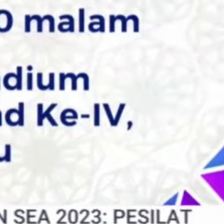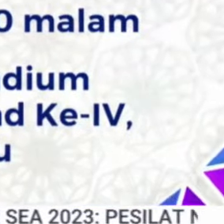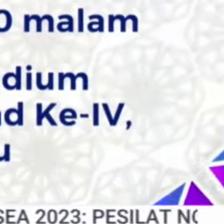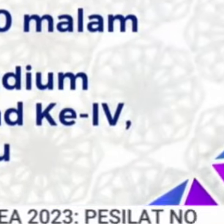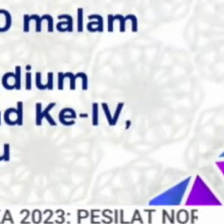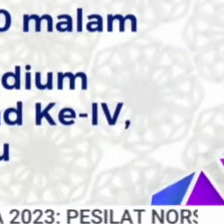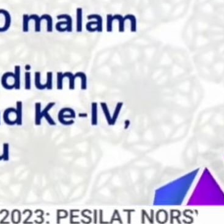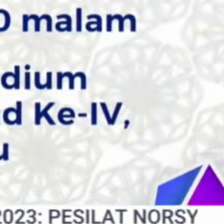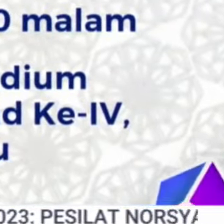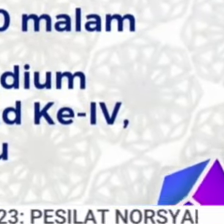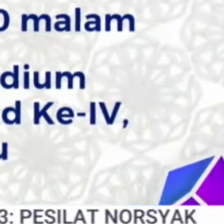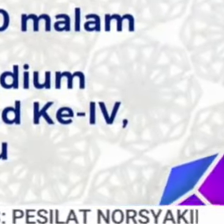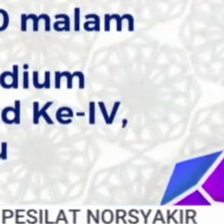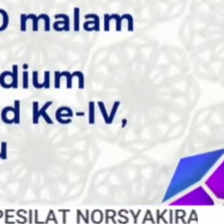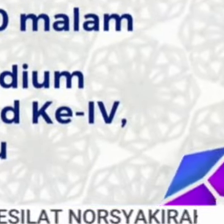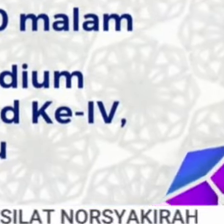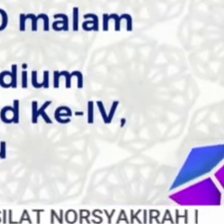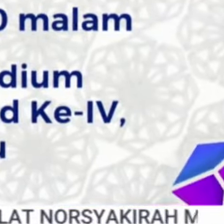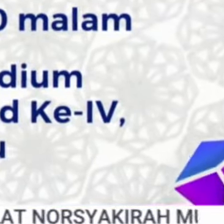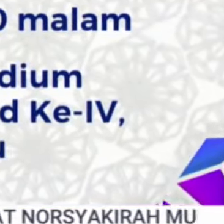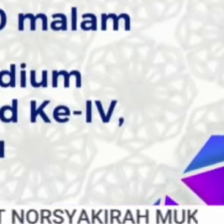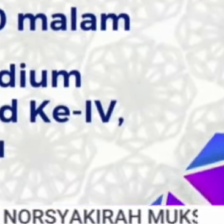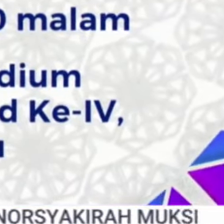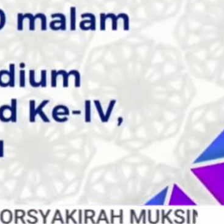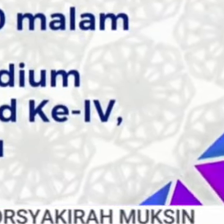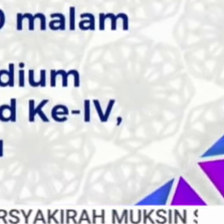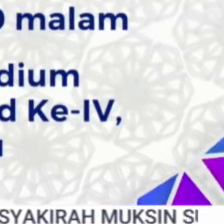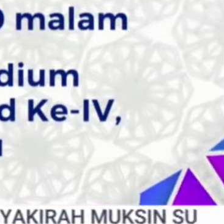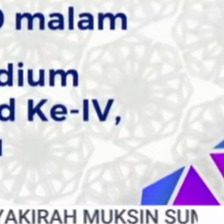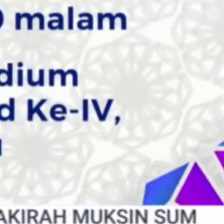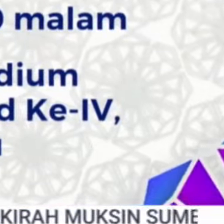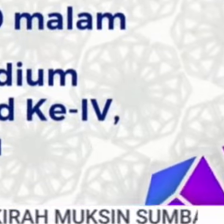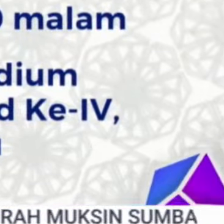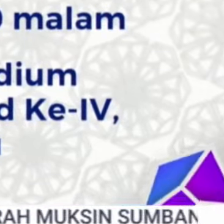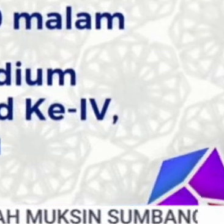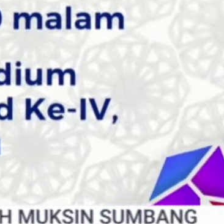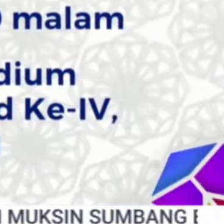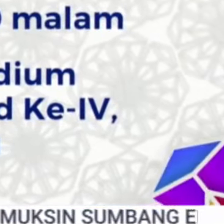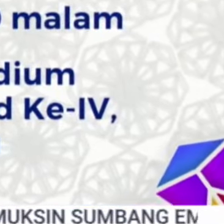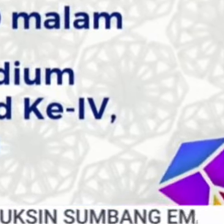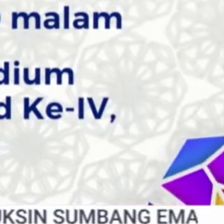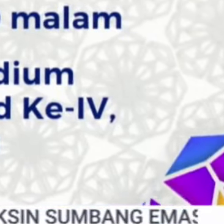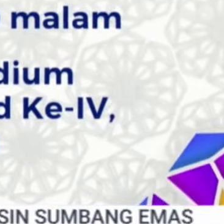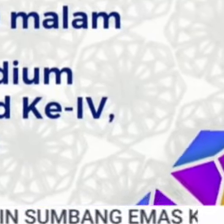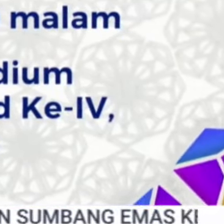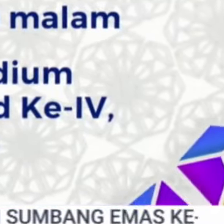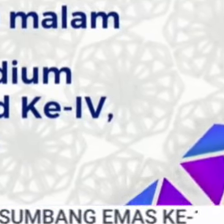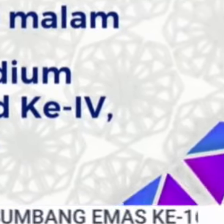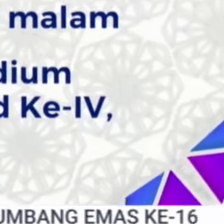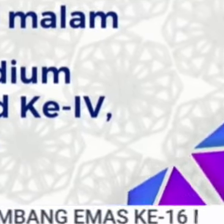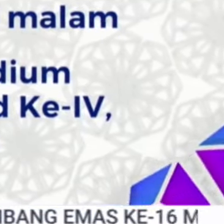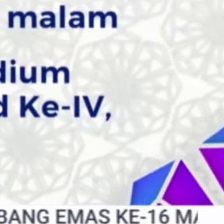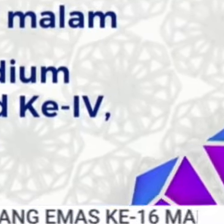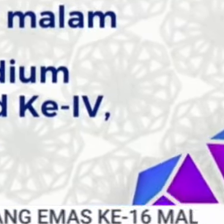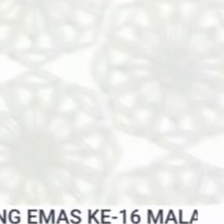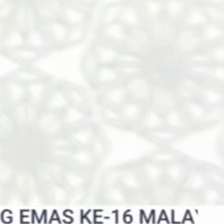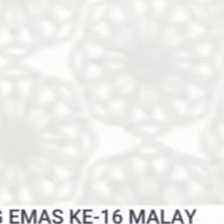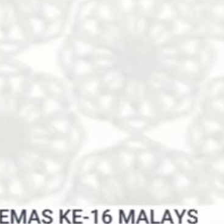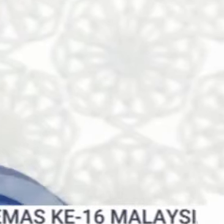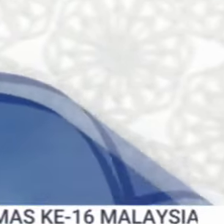2023 di pekarangan Stadium Sultan Muhammad IV, Kota Baru, mulai jam 7 petang hingga 10.30 malam, dan